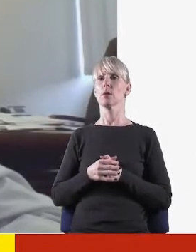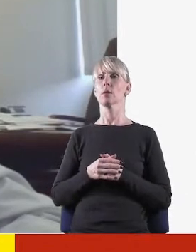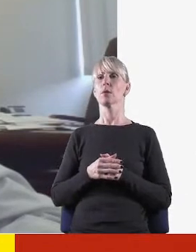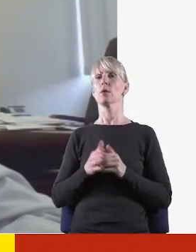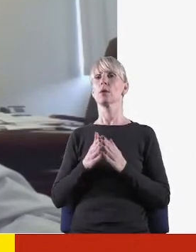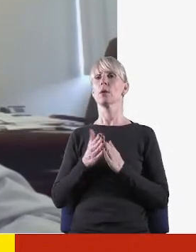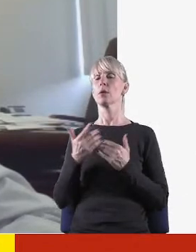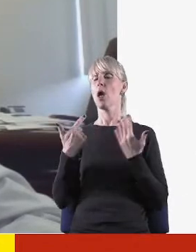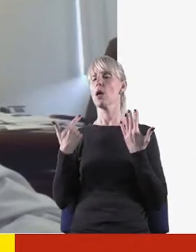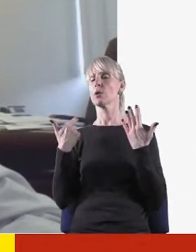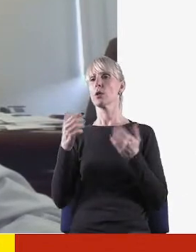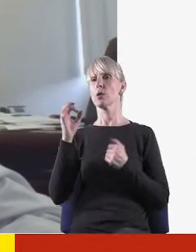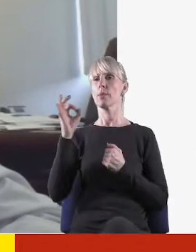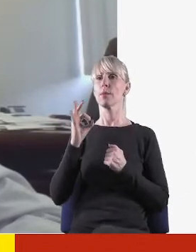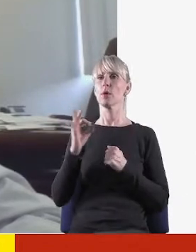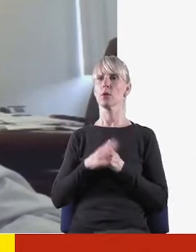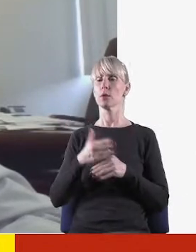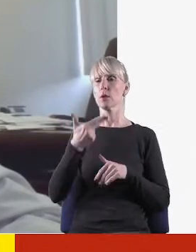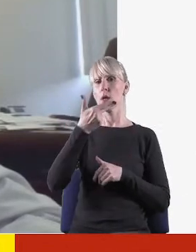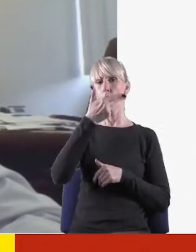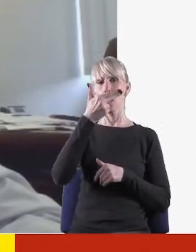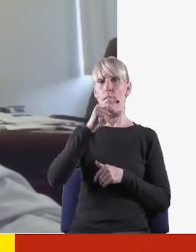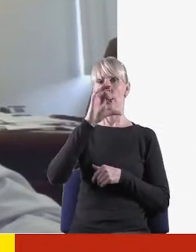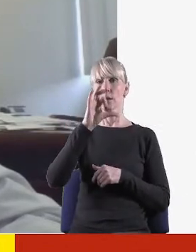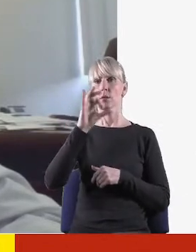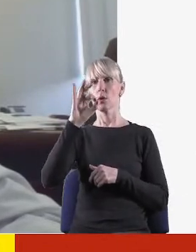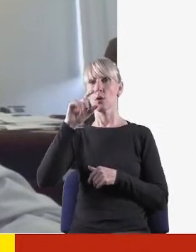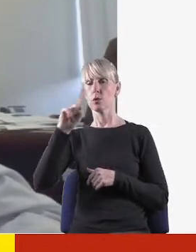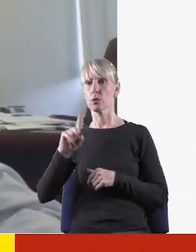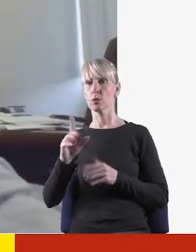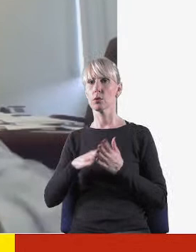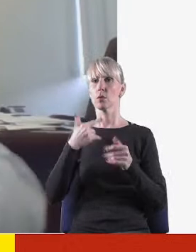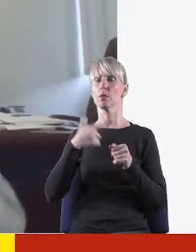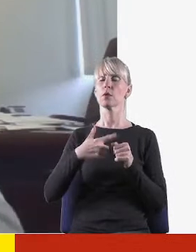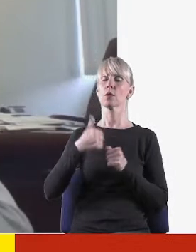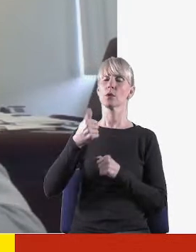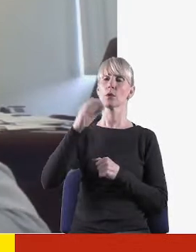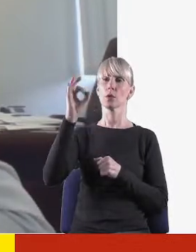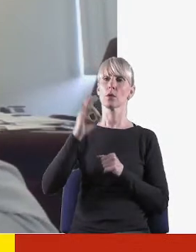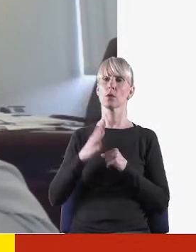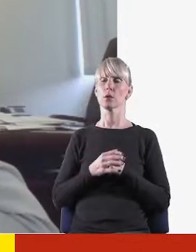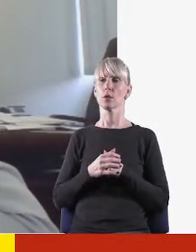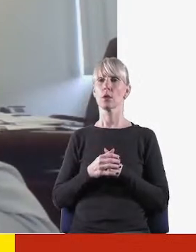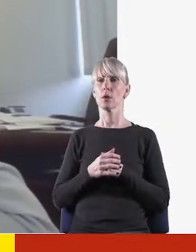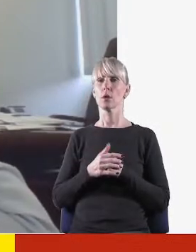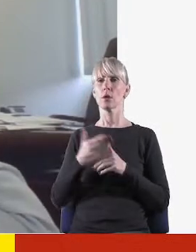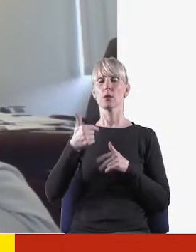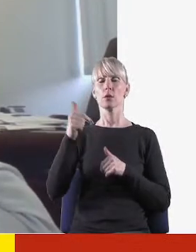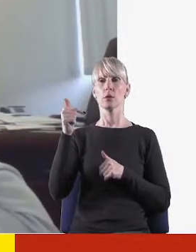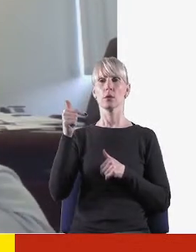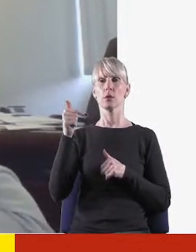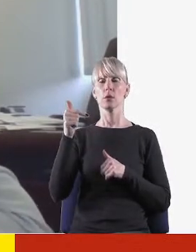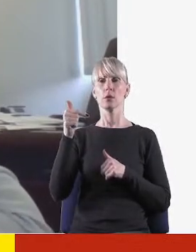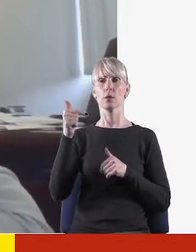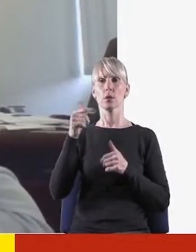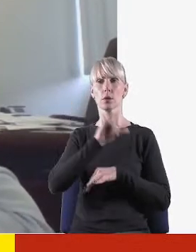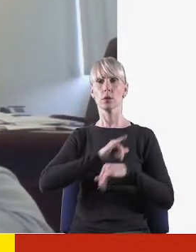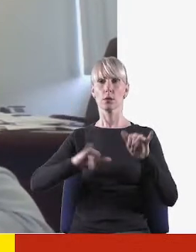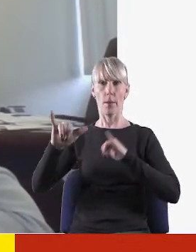jest 7%. NZOZ-y to jest 21% łóżek, 2618.